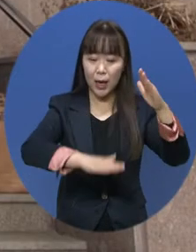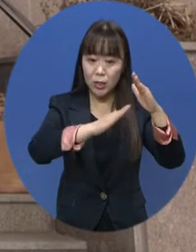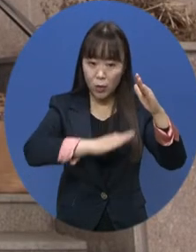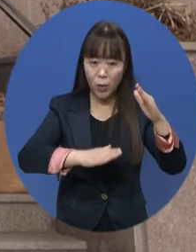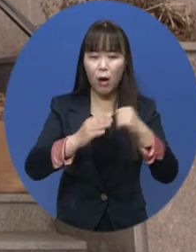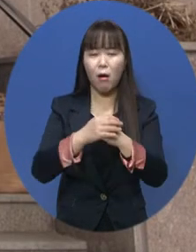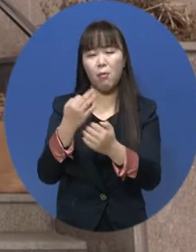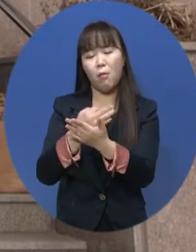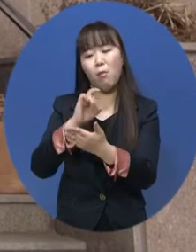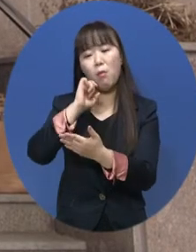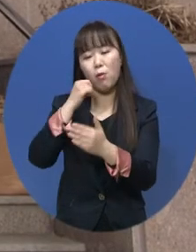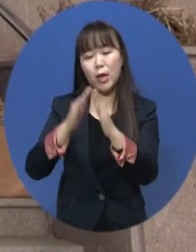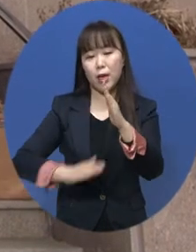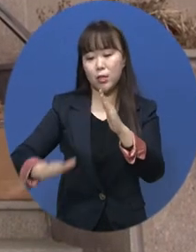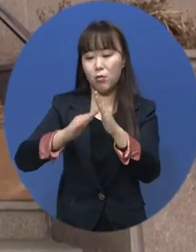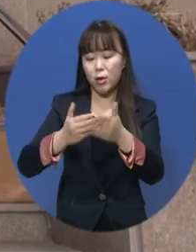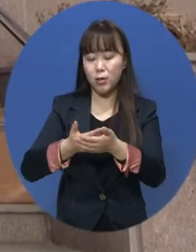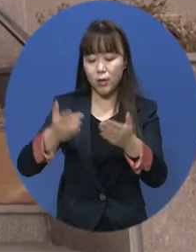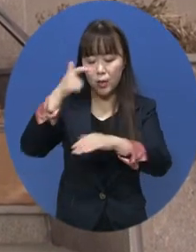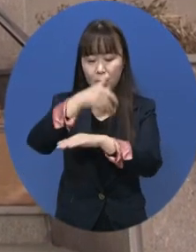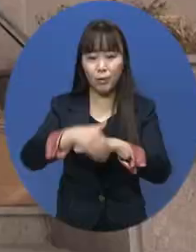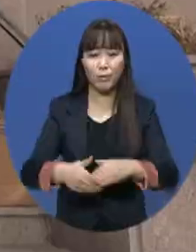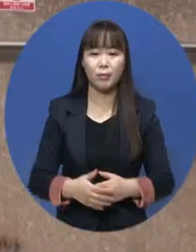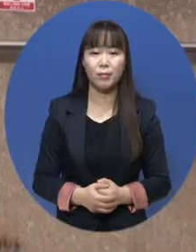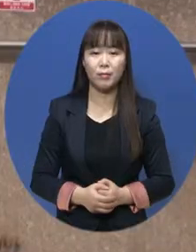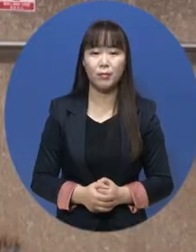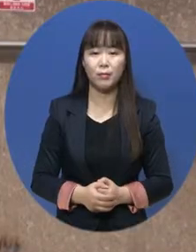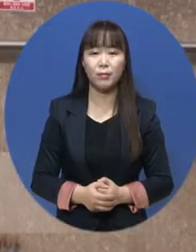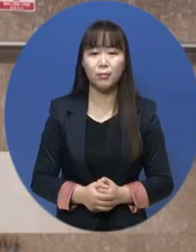가정과 저소득층 가정에 전달될 예정입니다.